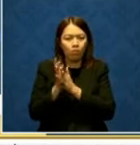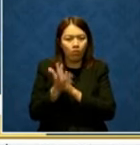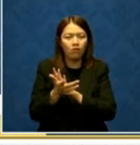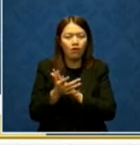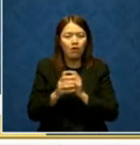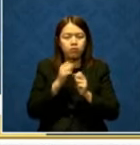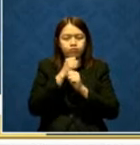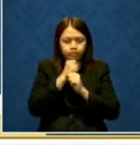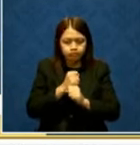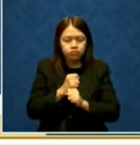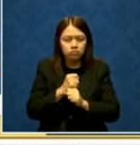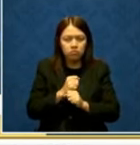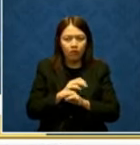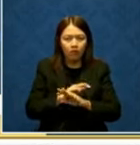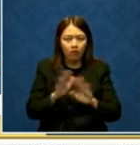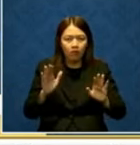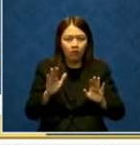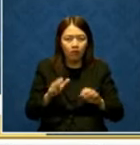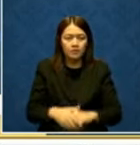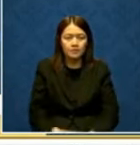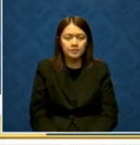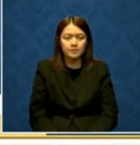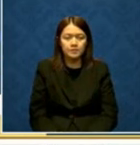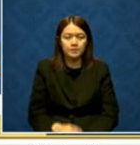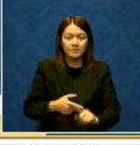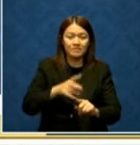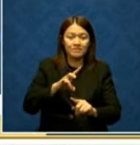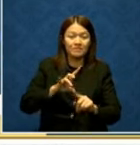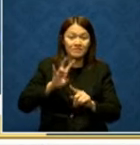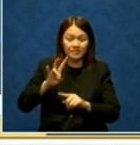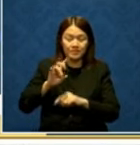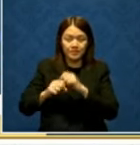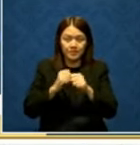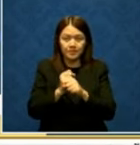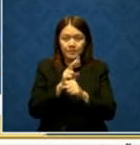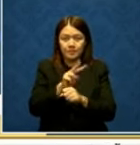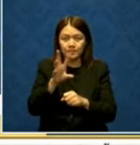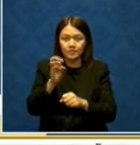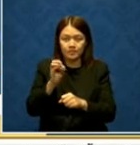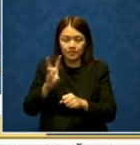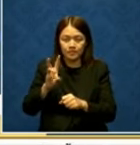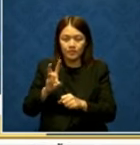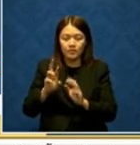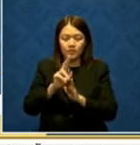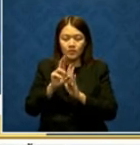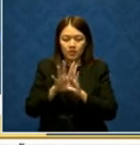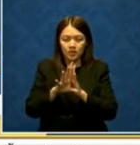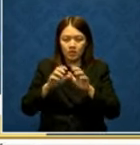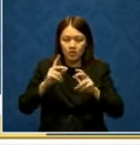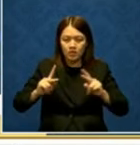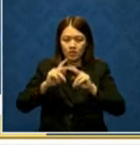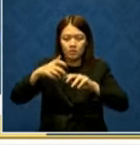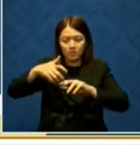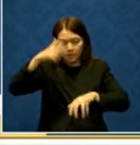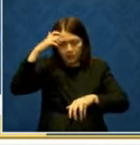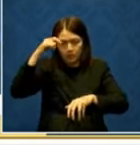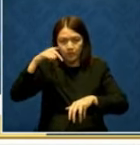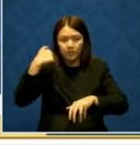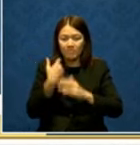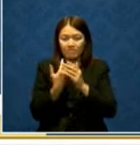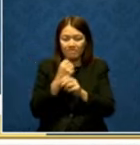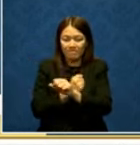สูงอายุเพราะว่าเอ่อ 7กรกฎาคม 2566ระเบียบกระทรวงมหาดไทยว่าด้วยหลักเกณฑ์การจ่ายเงินเบี้ยผู้สูง